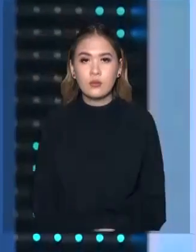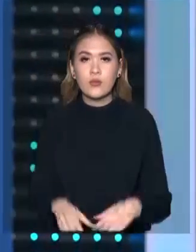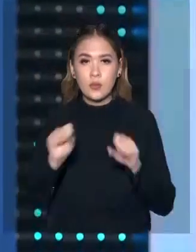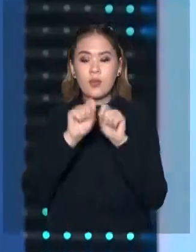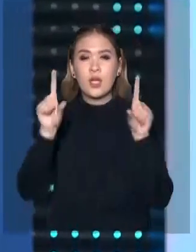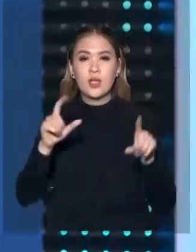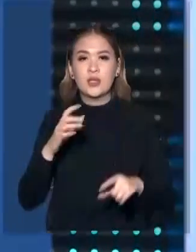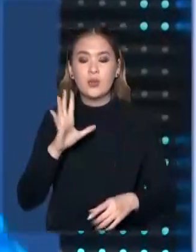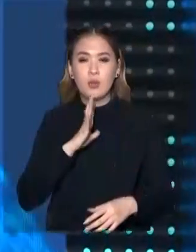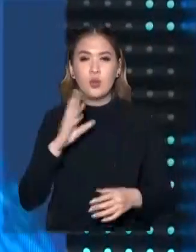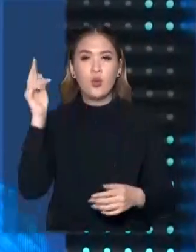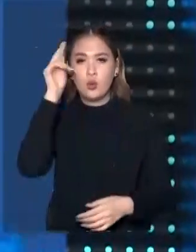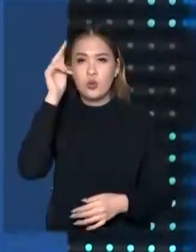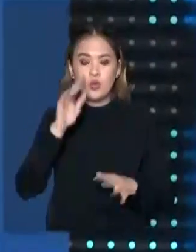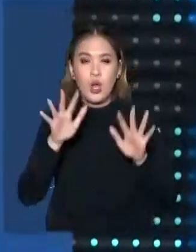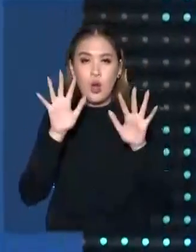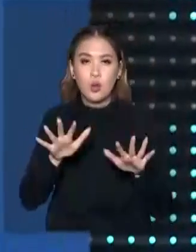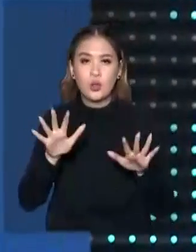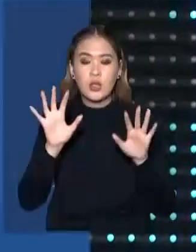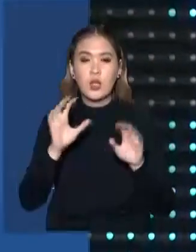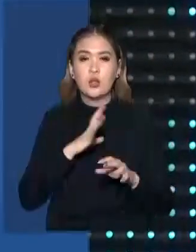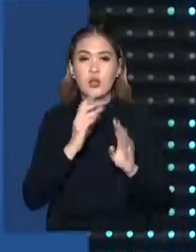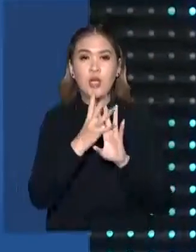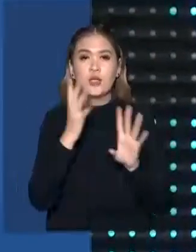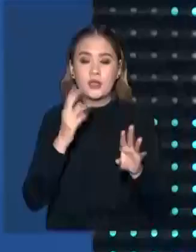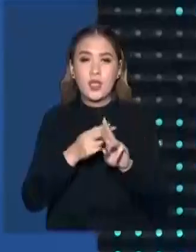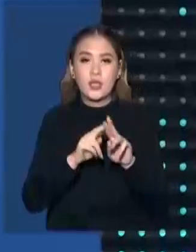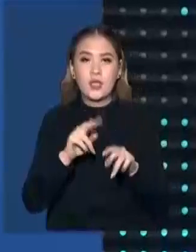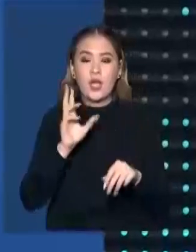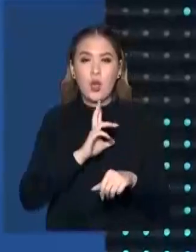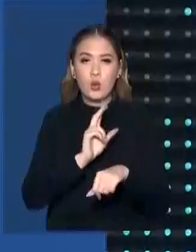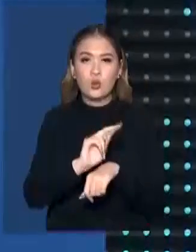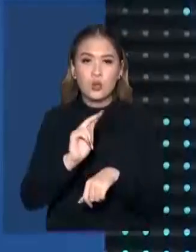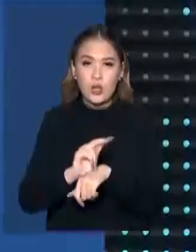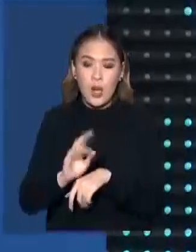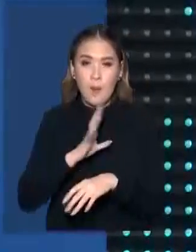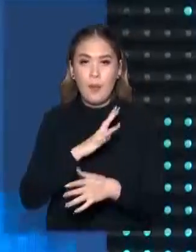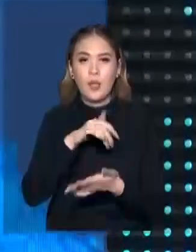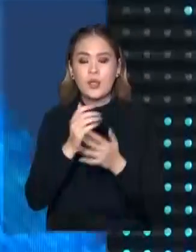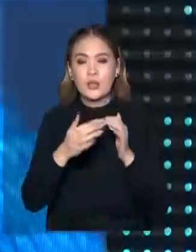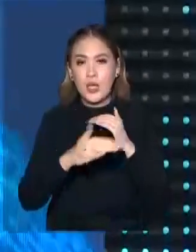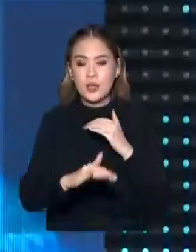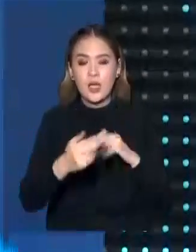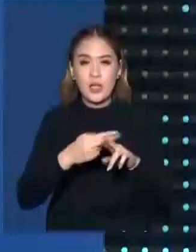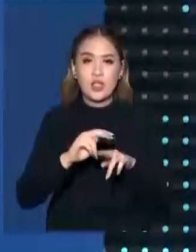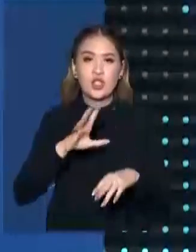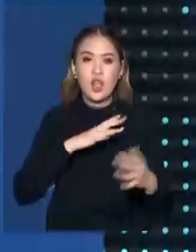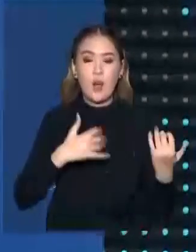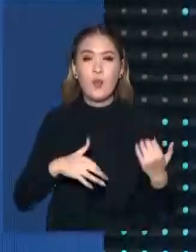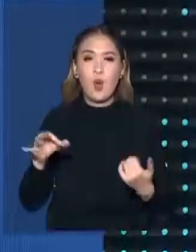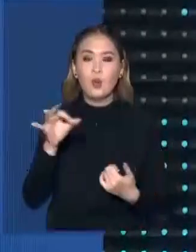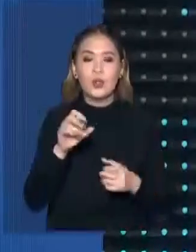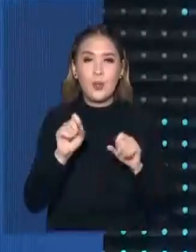Я, мектеп сапалы білім беру ошағы ғана емес, сонымен қатар саналы тәрбие мен тағылымның баспалдағы. Осы орайда Жамбыл